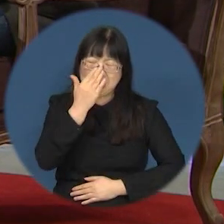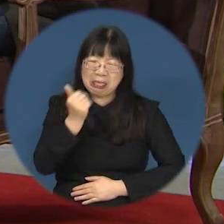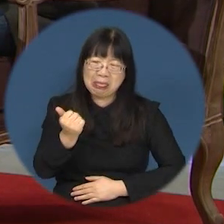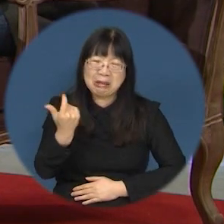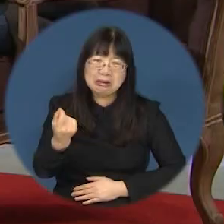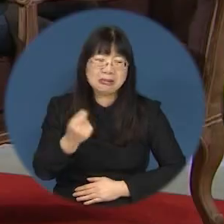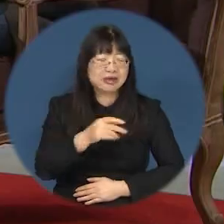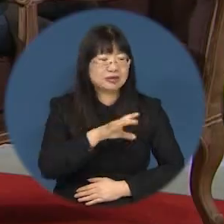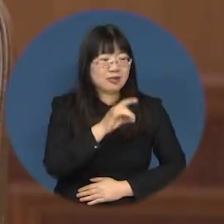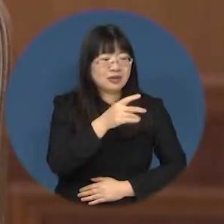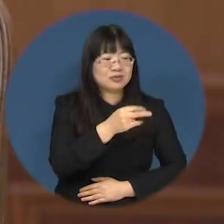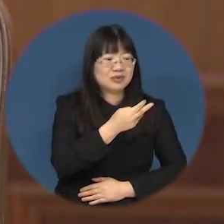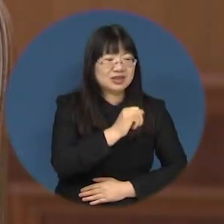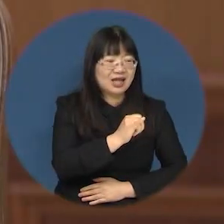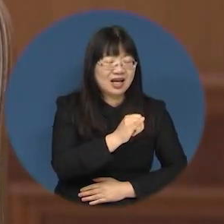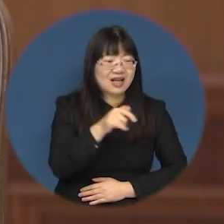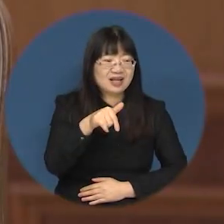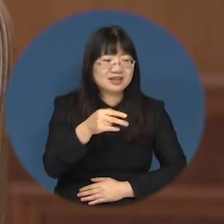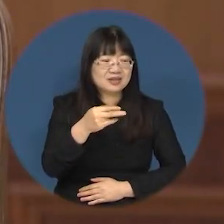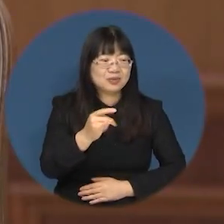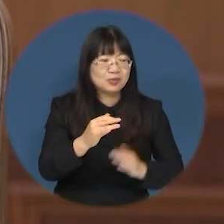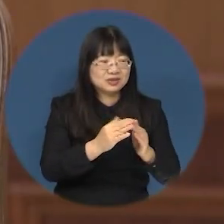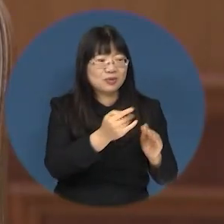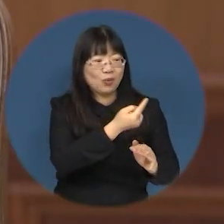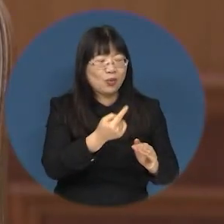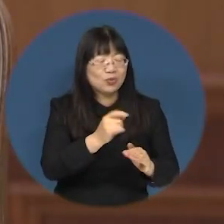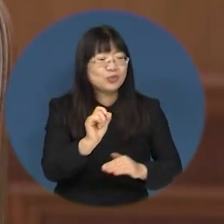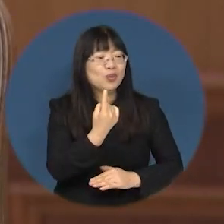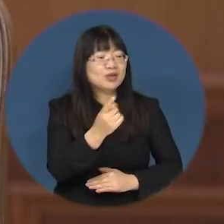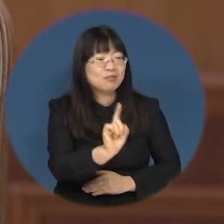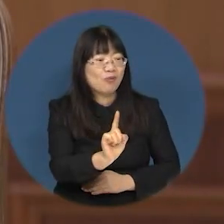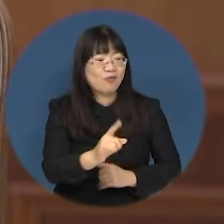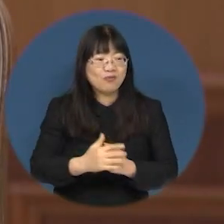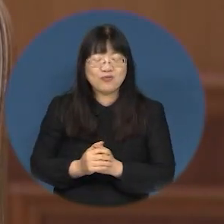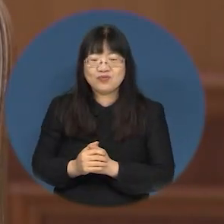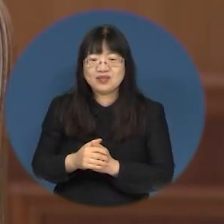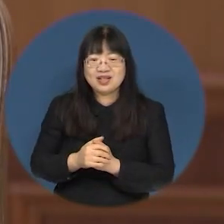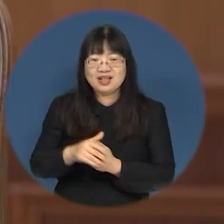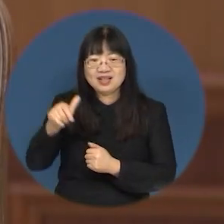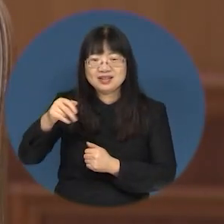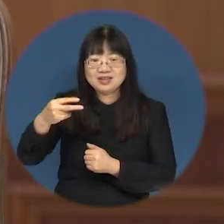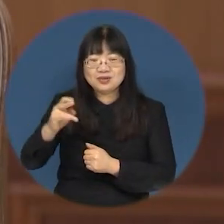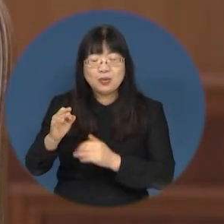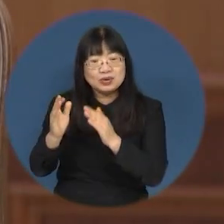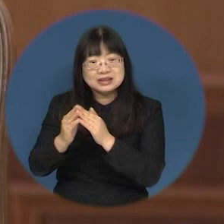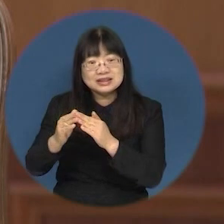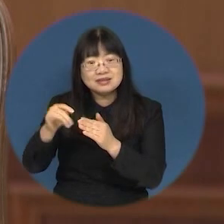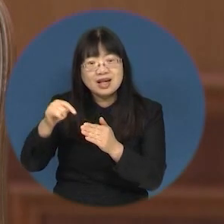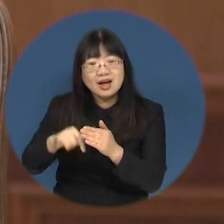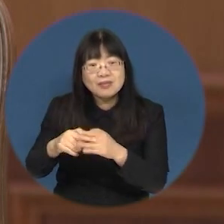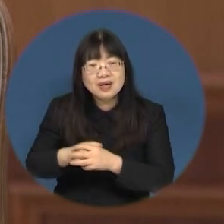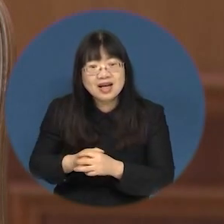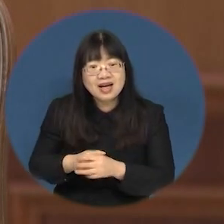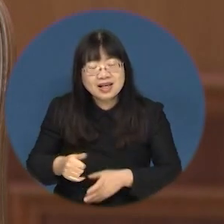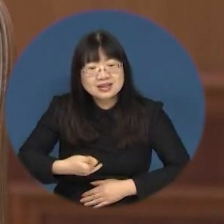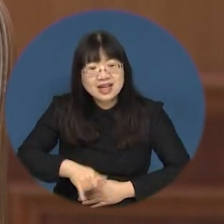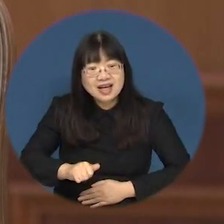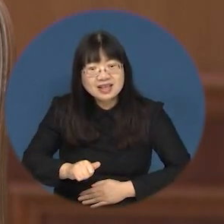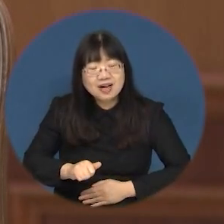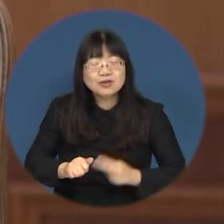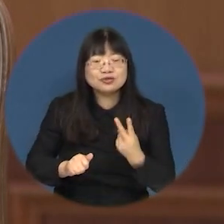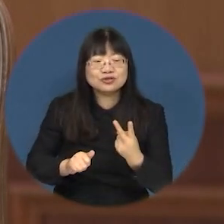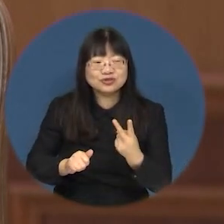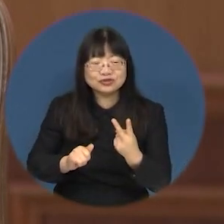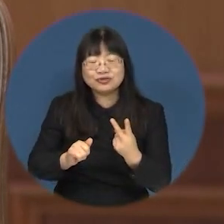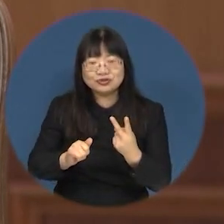그럼? 아, 둘리가 이제 처음 오게 된 거는 그 집에 고길동 씨 집에 자제가 영희하고 철수라고 예, 하는 두